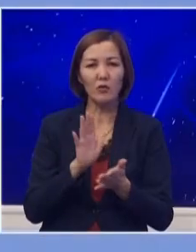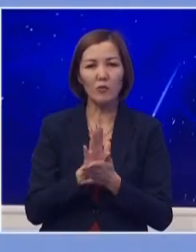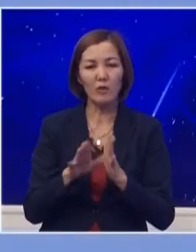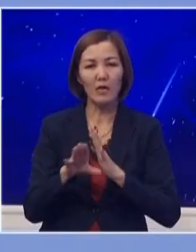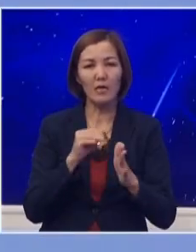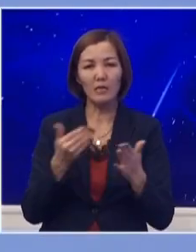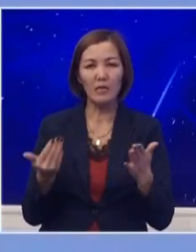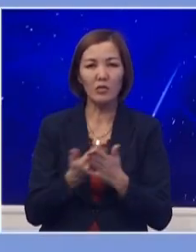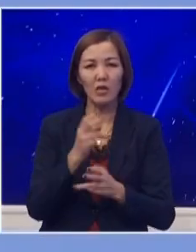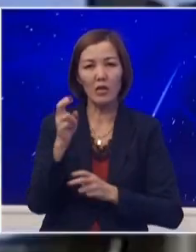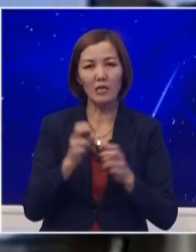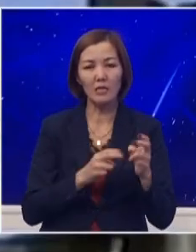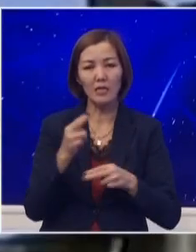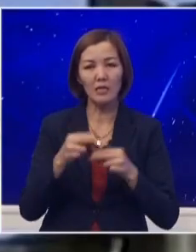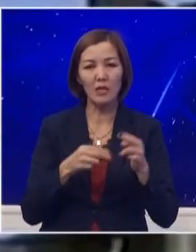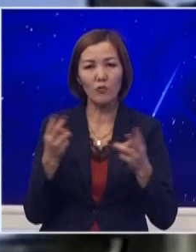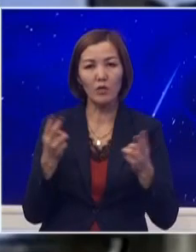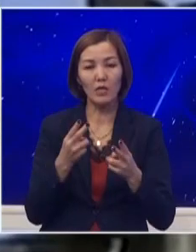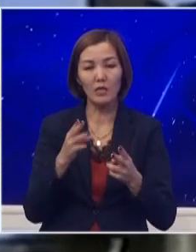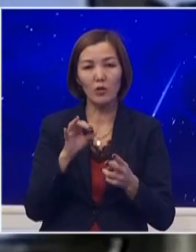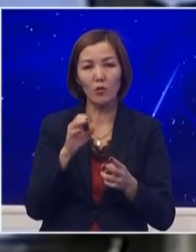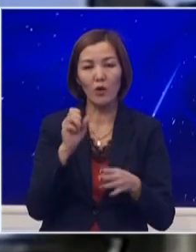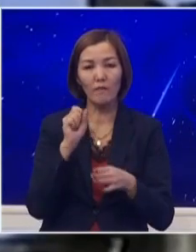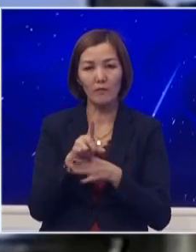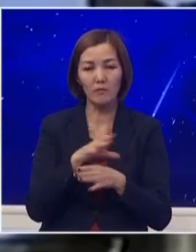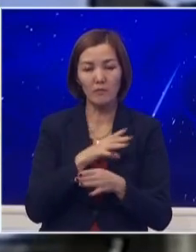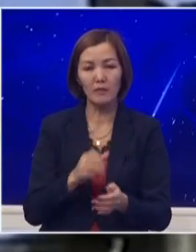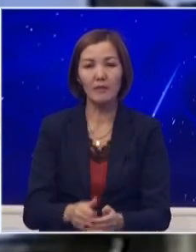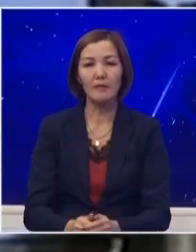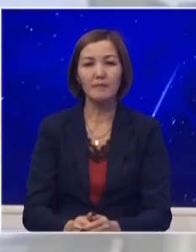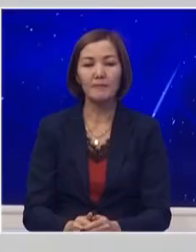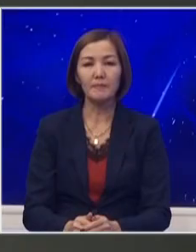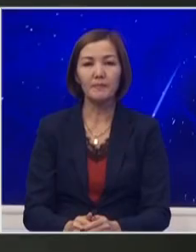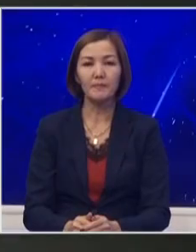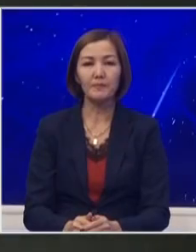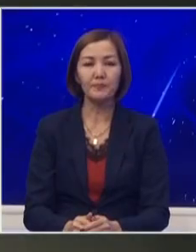іріктейтін жаңа кешенді тездетіп салу керек, деді Қасым Жомарт Кемелұлы.